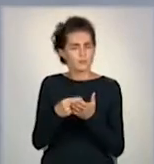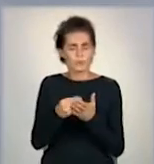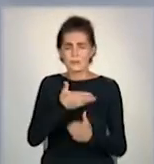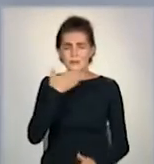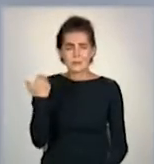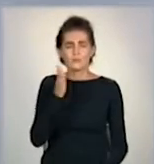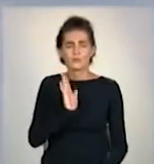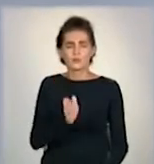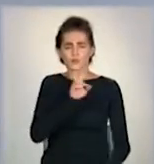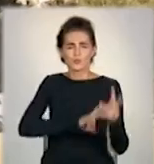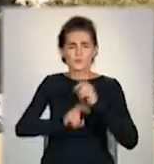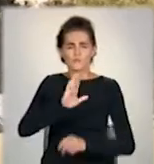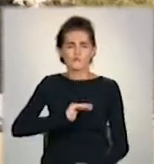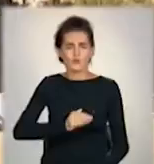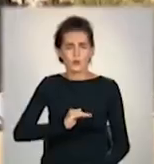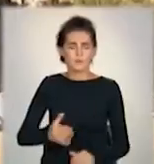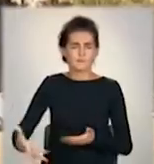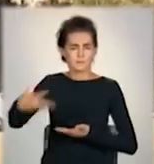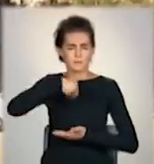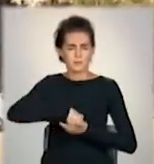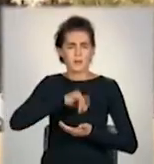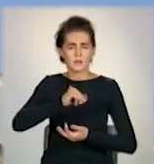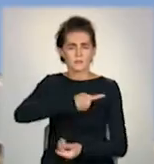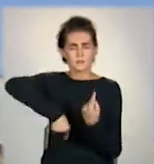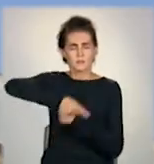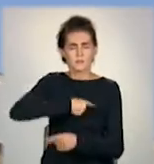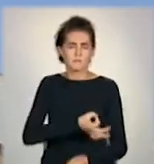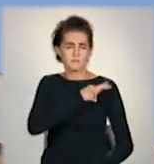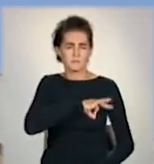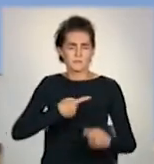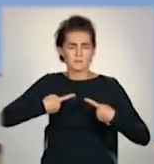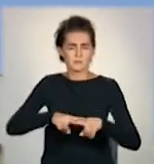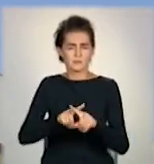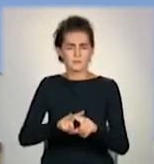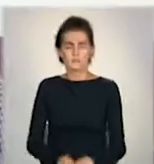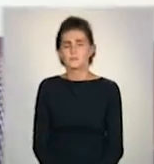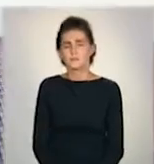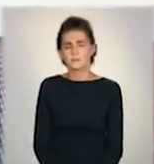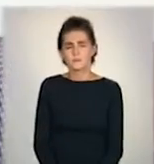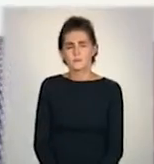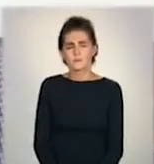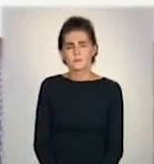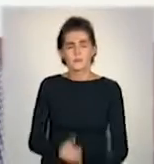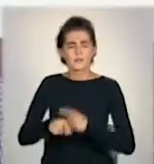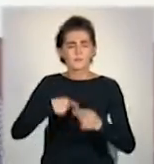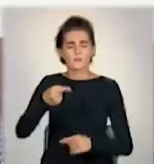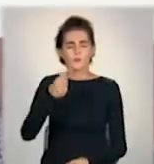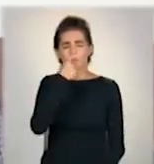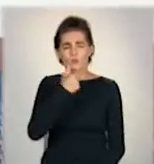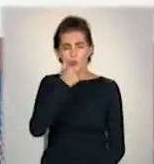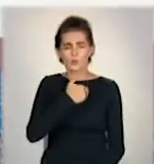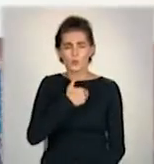шукатимуть приватних інвесторів. Отже, і прибуток згодом розділять. Наступного року маємо бажання створити приблизно